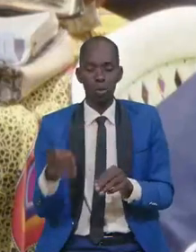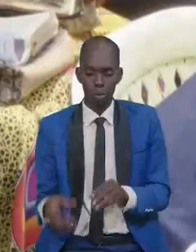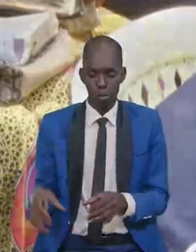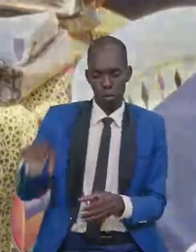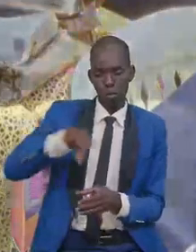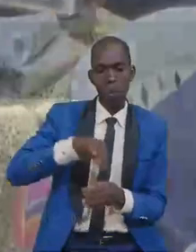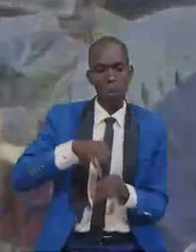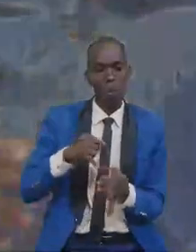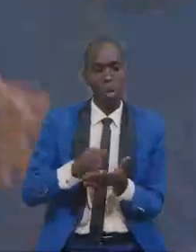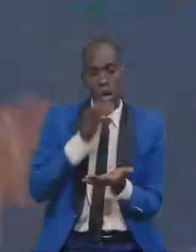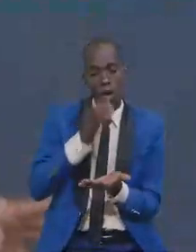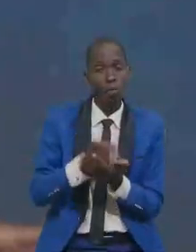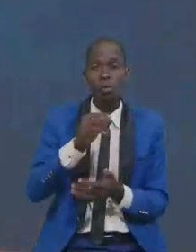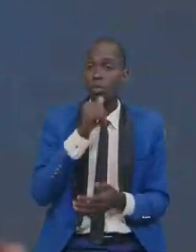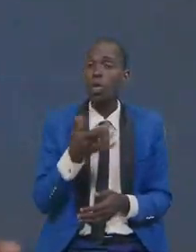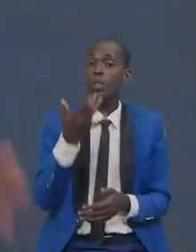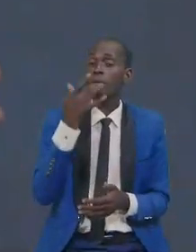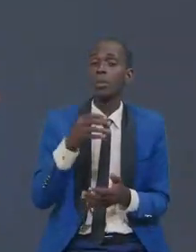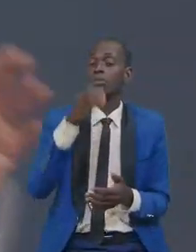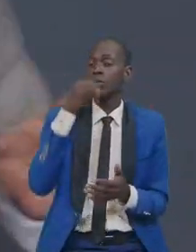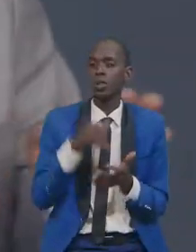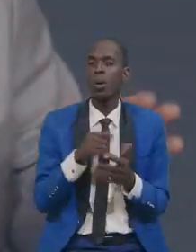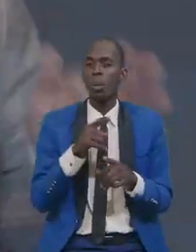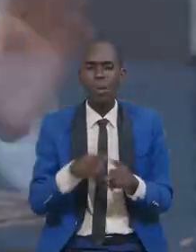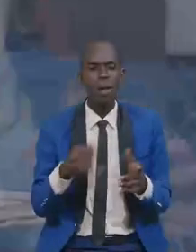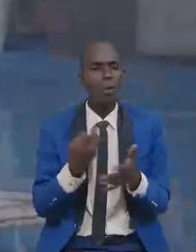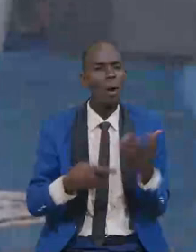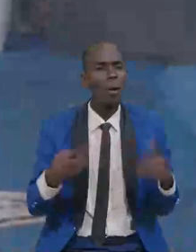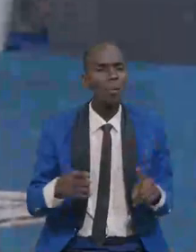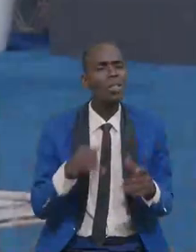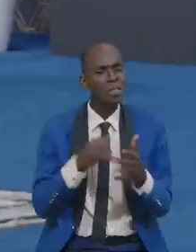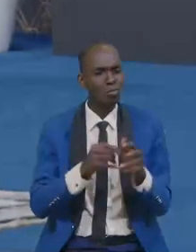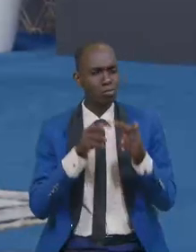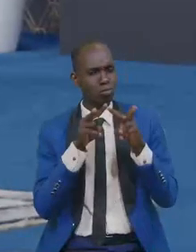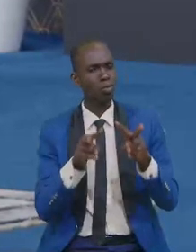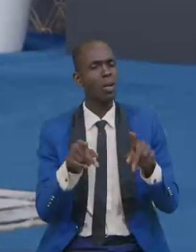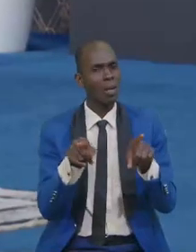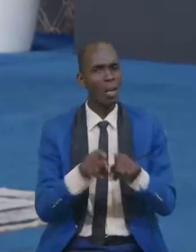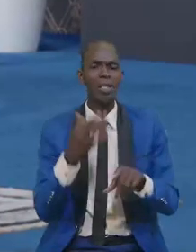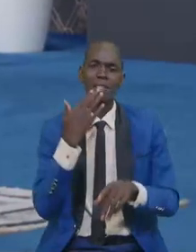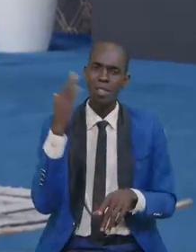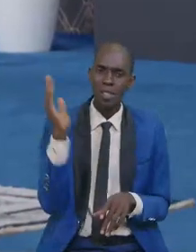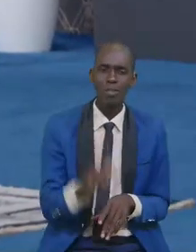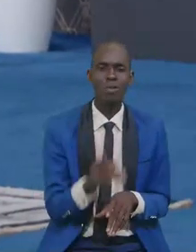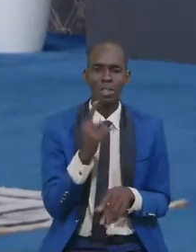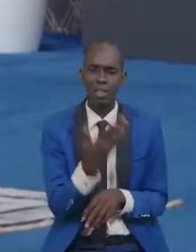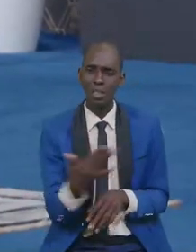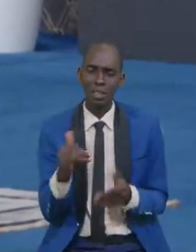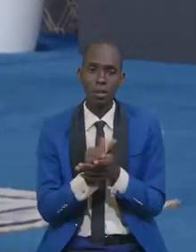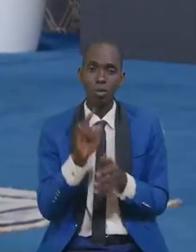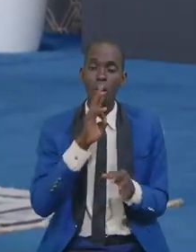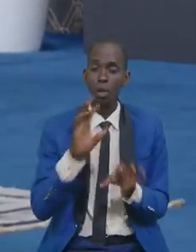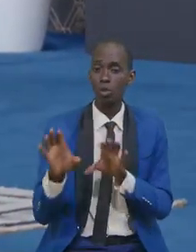n'est pas une espèce de mal, apparence de mal? Il y a des choses qui vont sembler être comme si tu fais le mal.